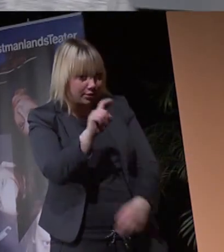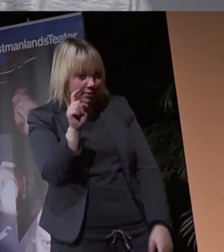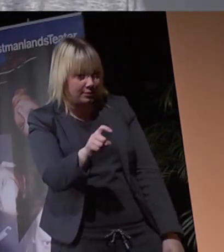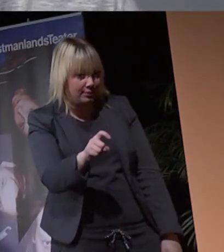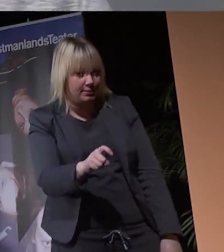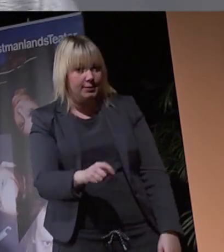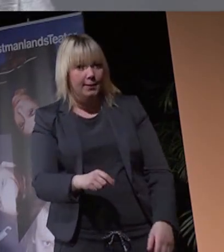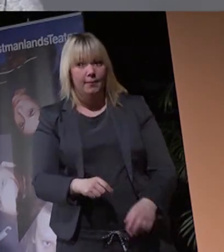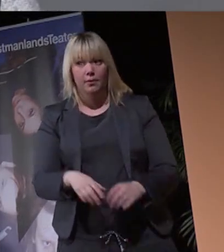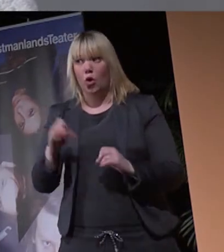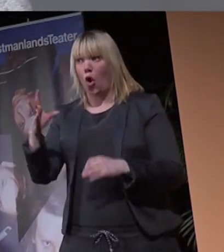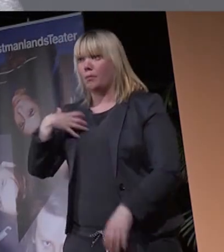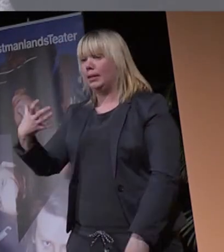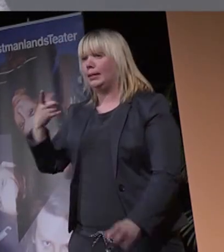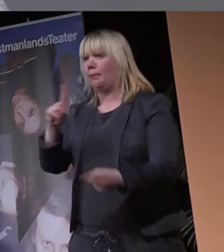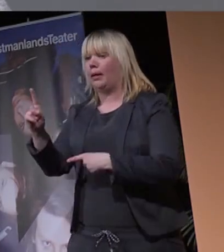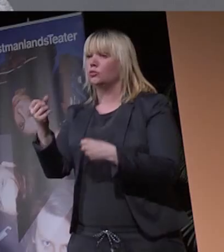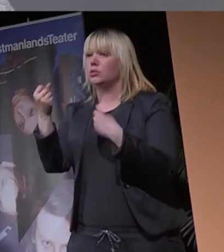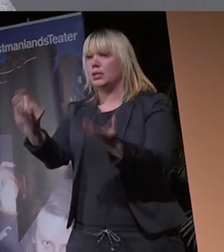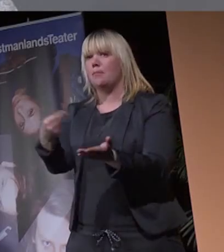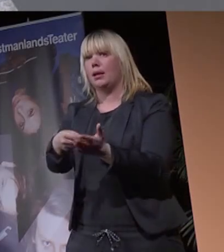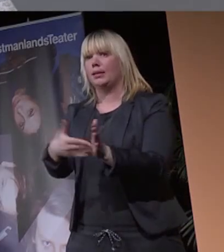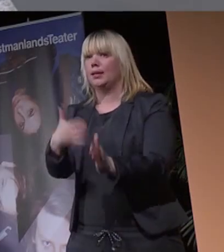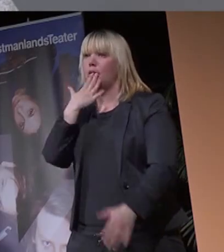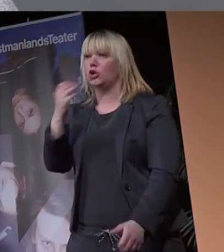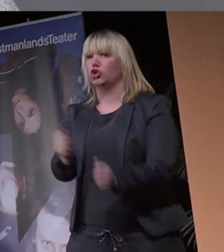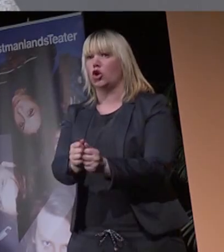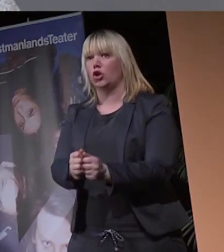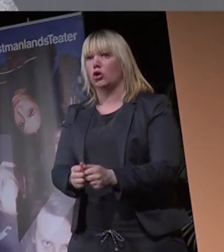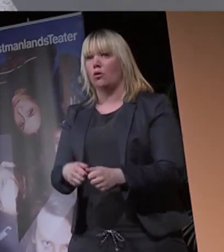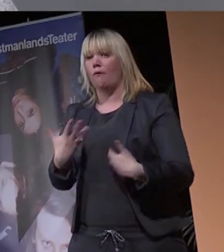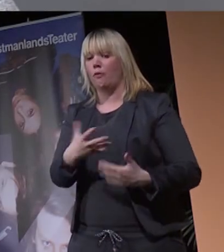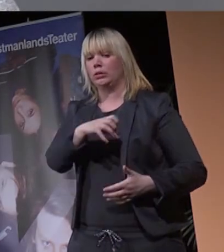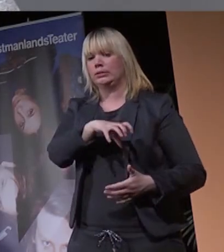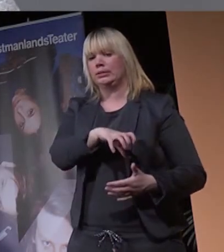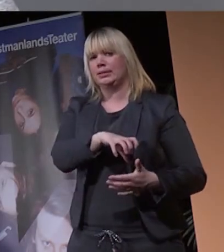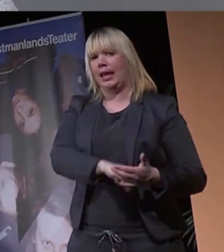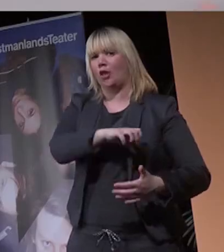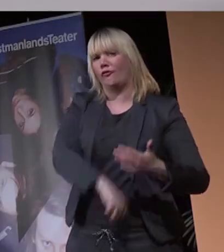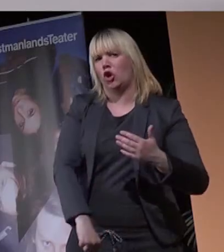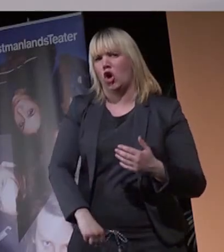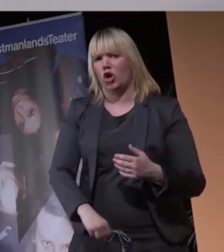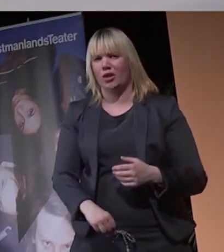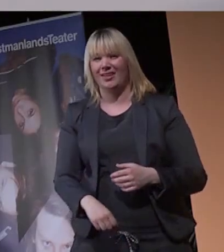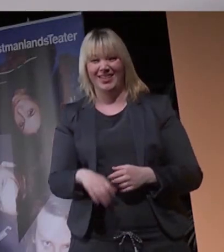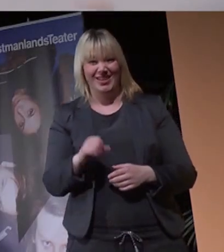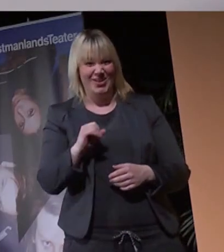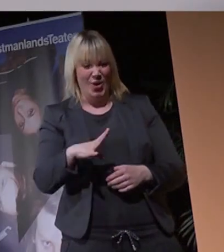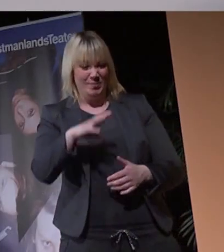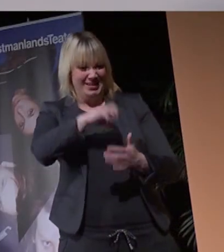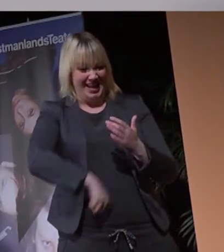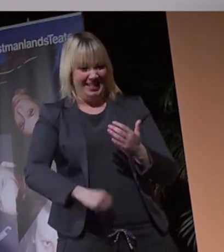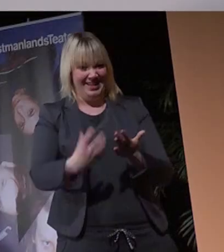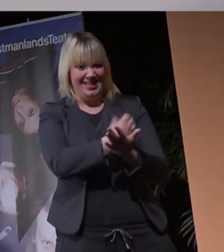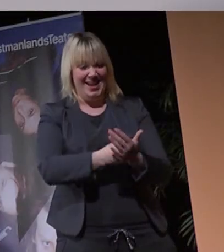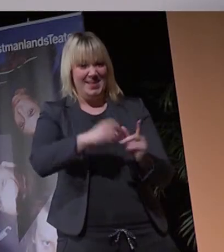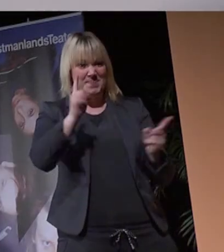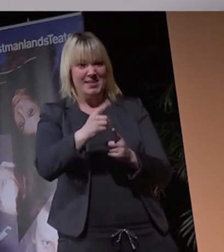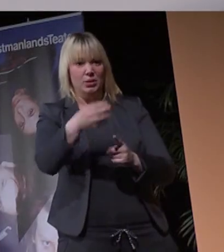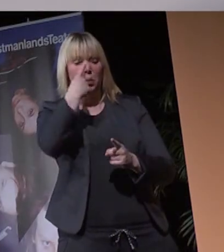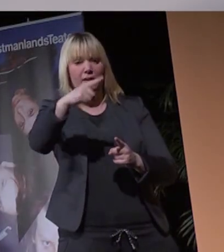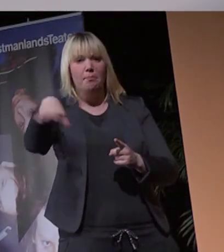alltså, självklart tror jag det är oerhört viktigt och också att jag bevakar den och är delaktig i de diskussionerna. Att vi öppnar upp för att även personer